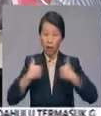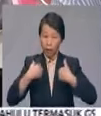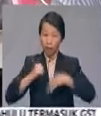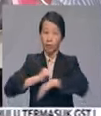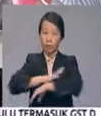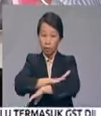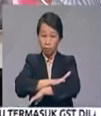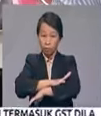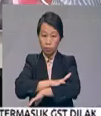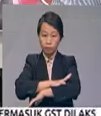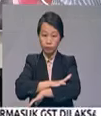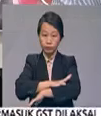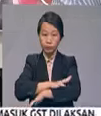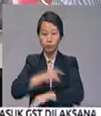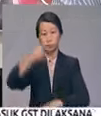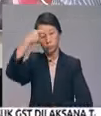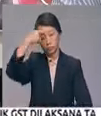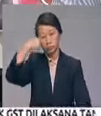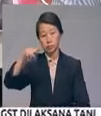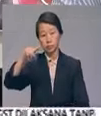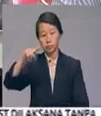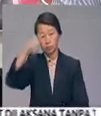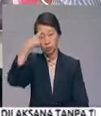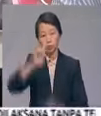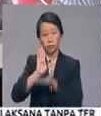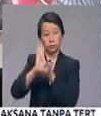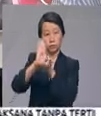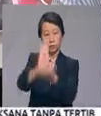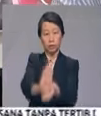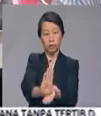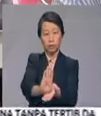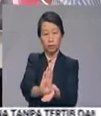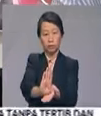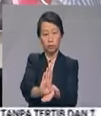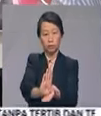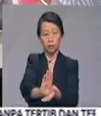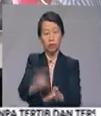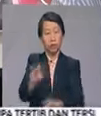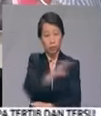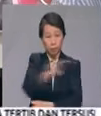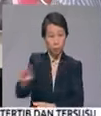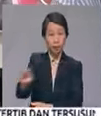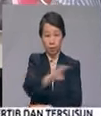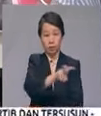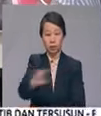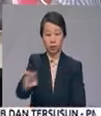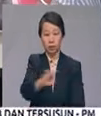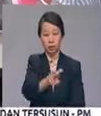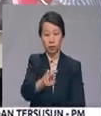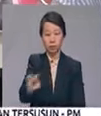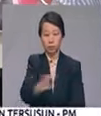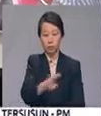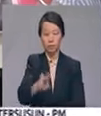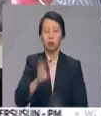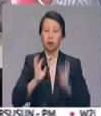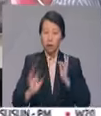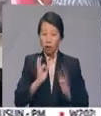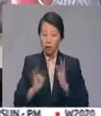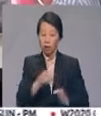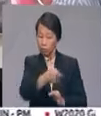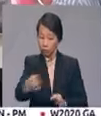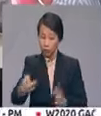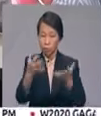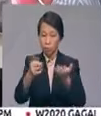kanser, untuk bantuan transport, pengangkutan sekiranya